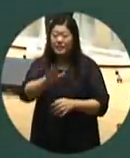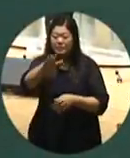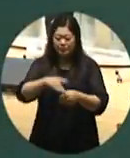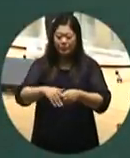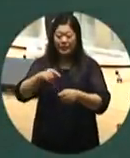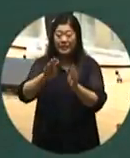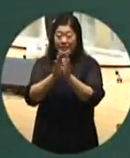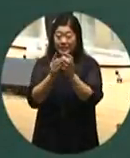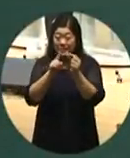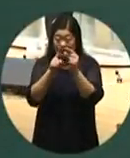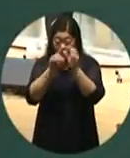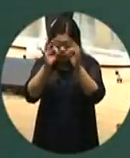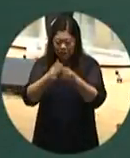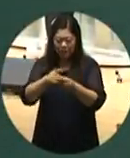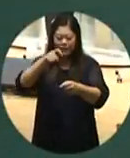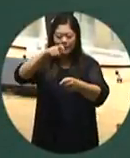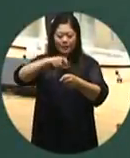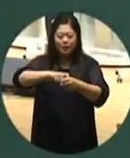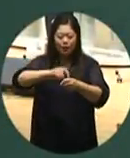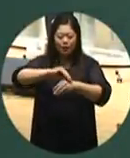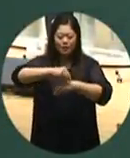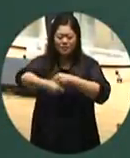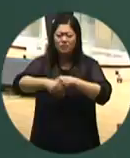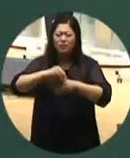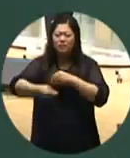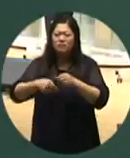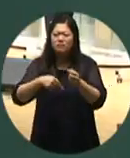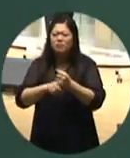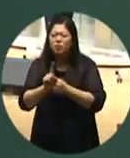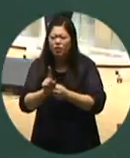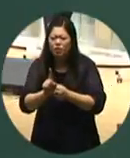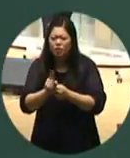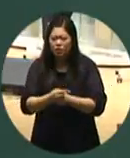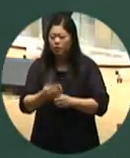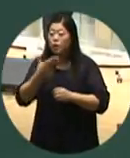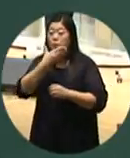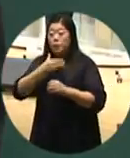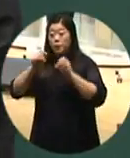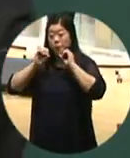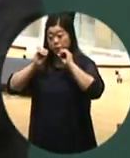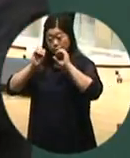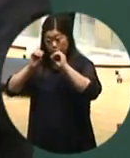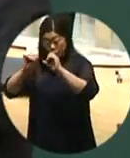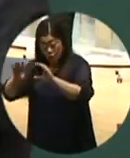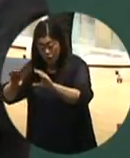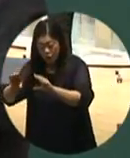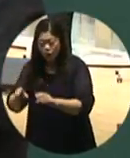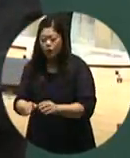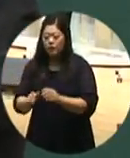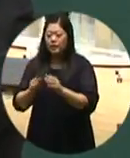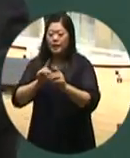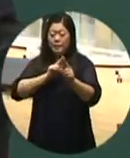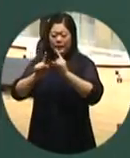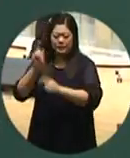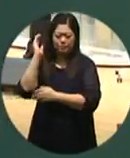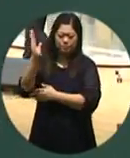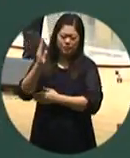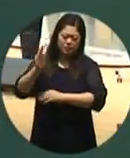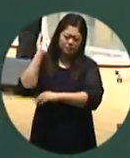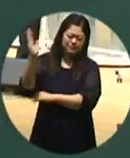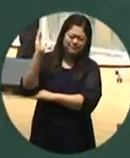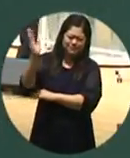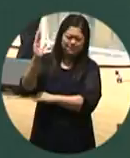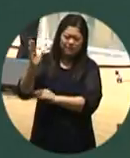뭡니까? What does that mean to the breaking 복음과 of bread? 복음과 전도의 흐름을 따라. Ride the flow of the gospel and evangelism. 그리고